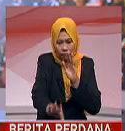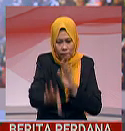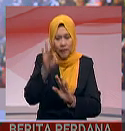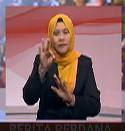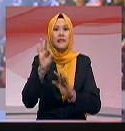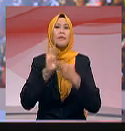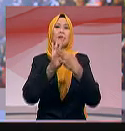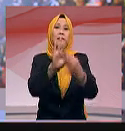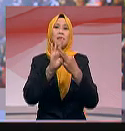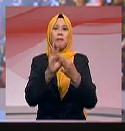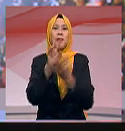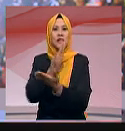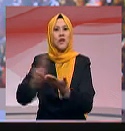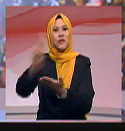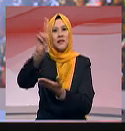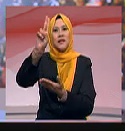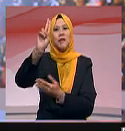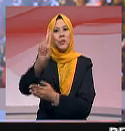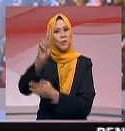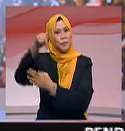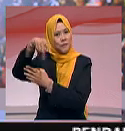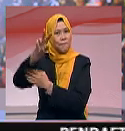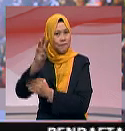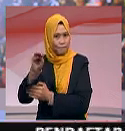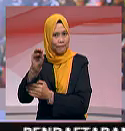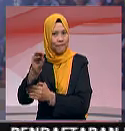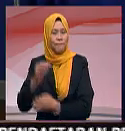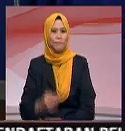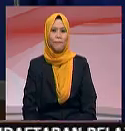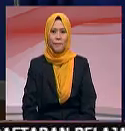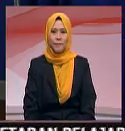melibatkan kerjasama Universiti Putra Malaysia UPM.